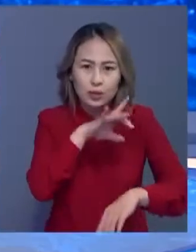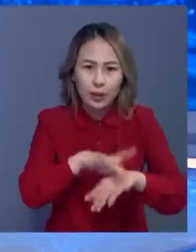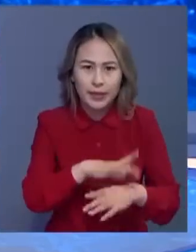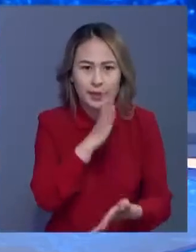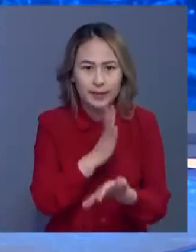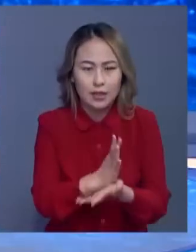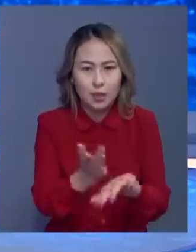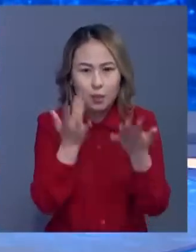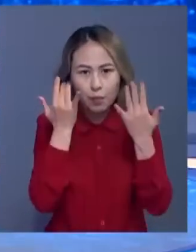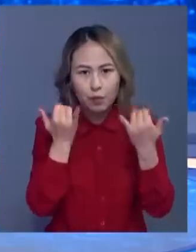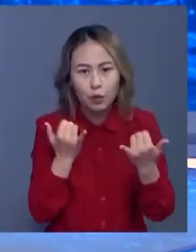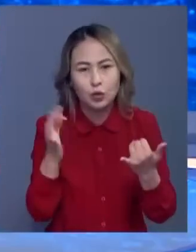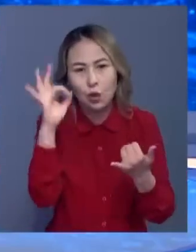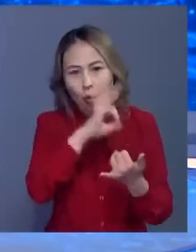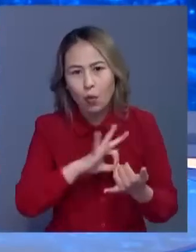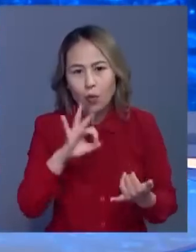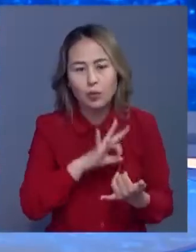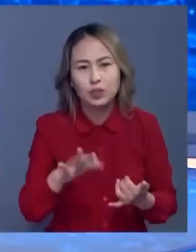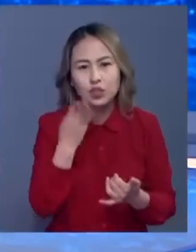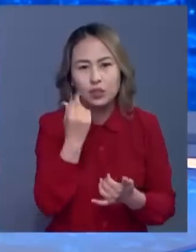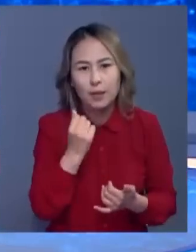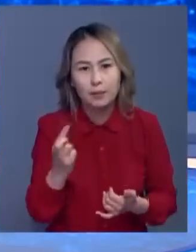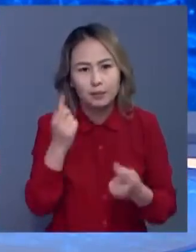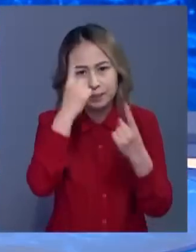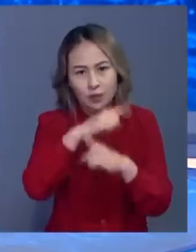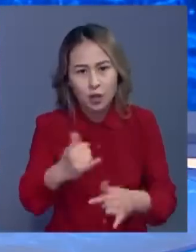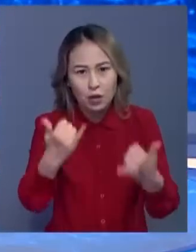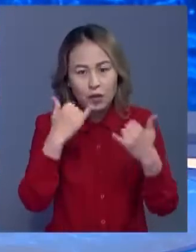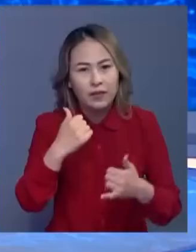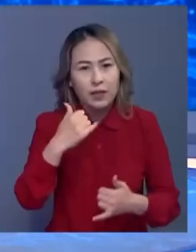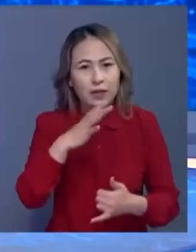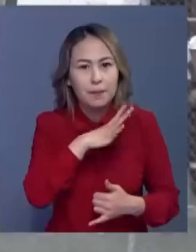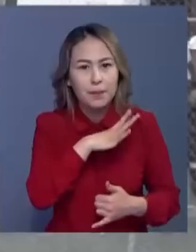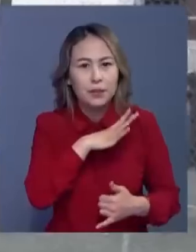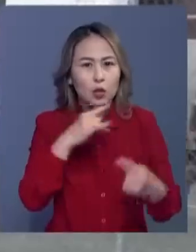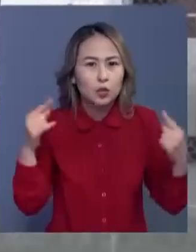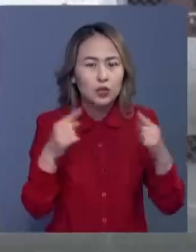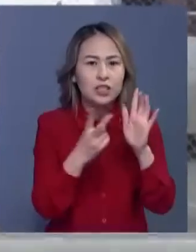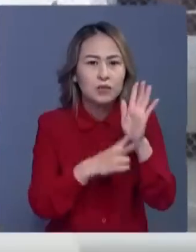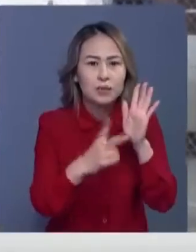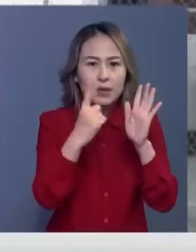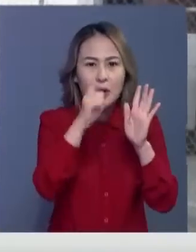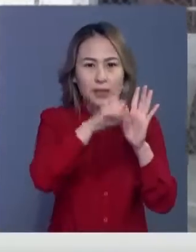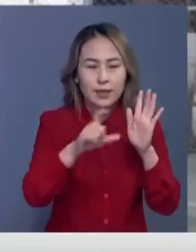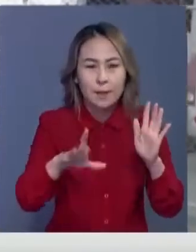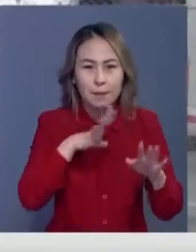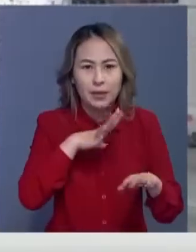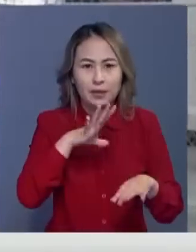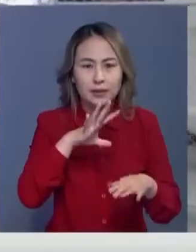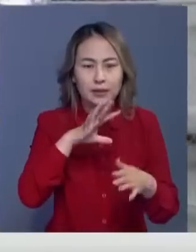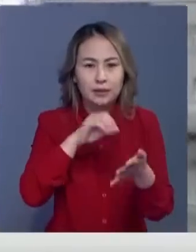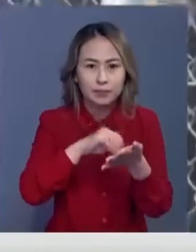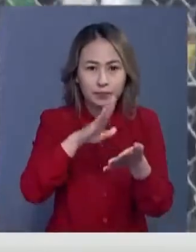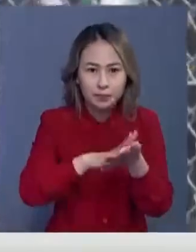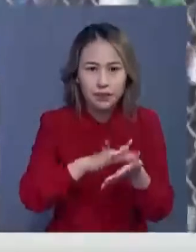туралы бүгін төтенше жағдайлар жөніндегі облыстық жедел штаб мәлімдеді. Күні бүгін аталған кен алаңында 71 науқас